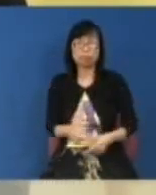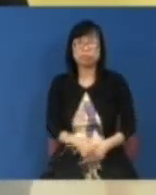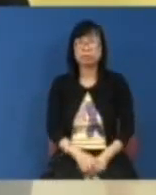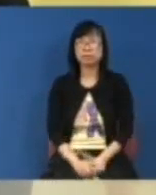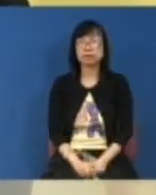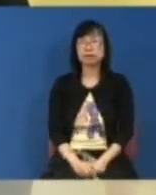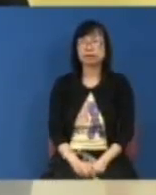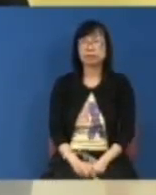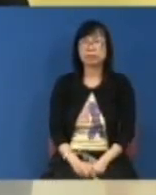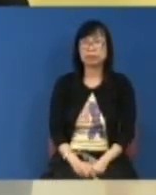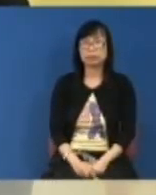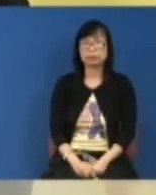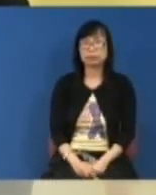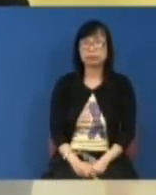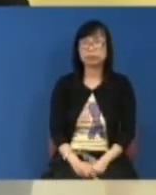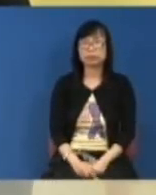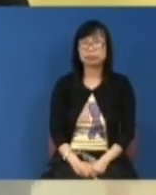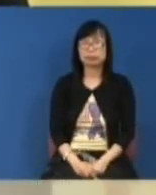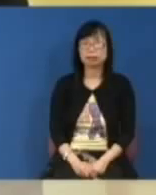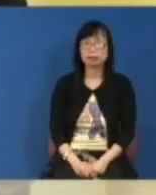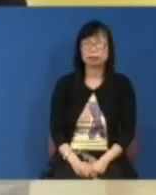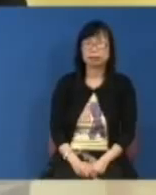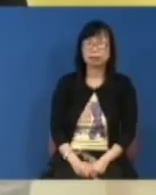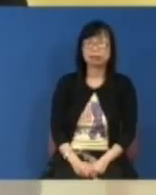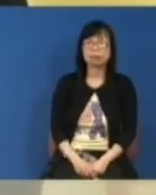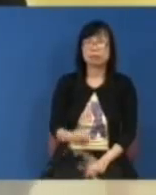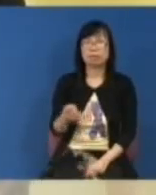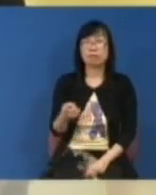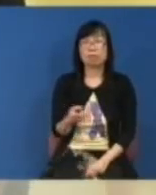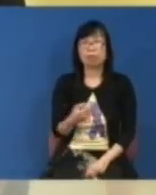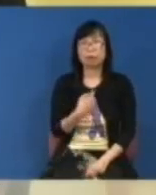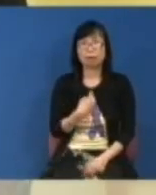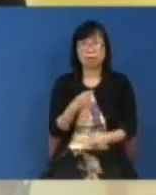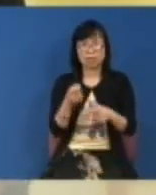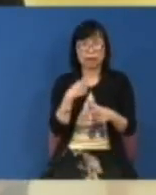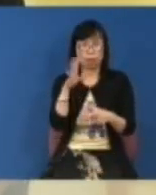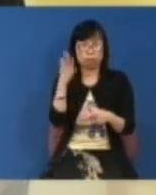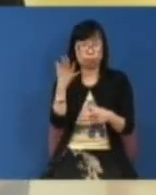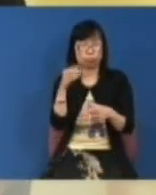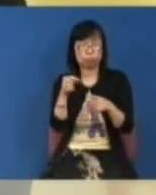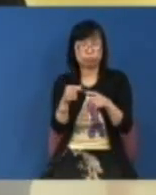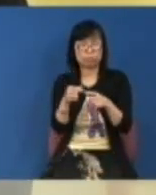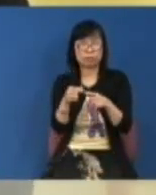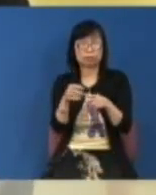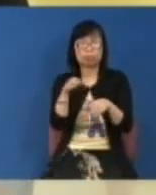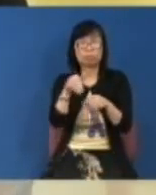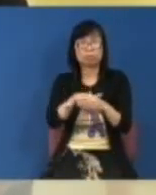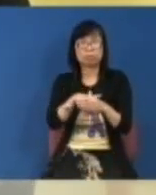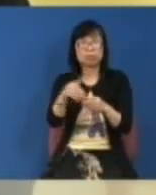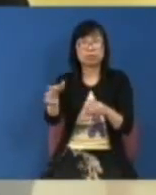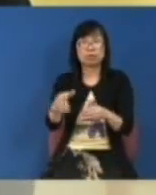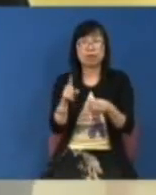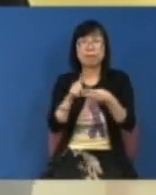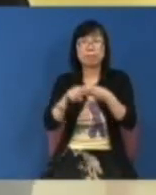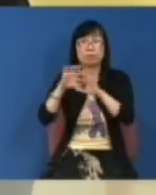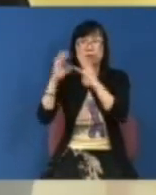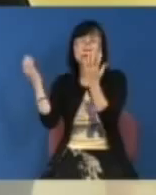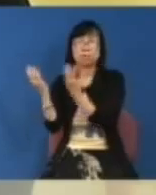實講，始作俑者當然是我，我為要搞五區公投。你民主黨啊，五區公投不參